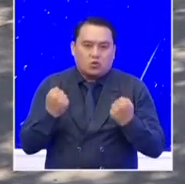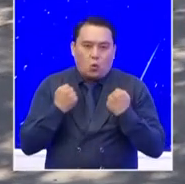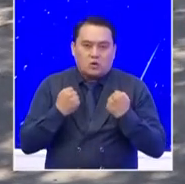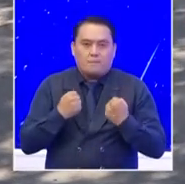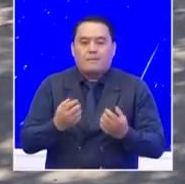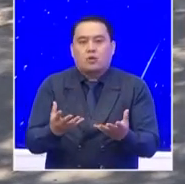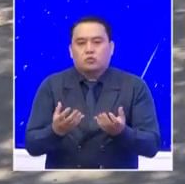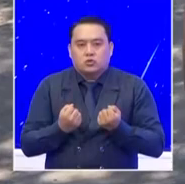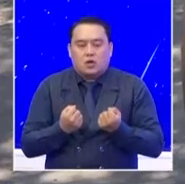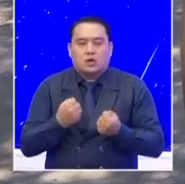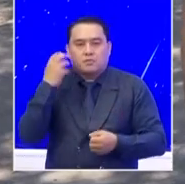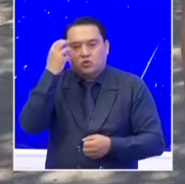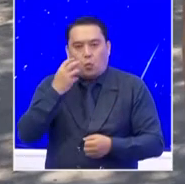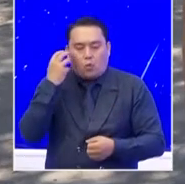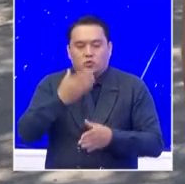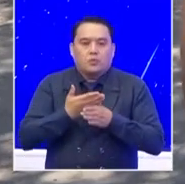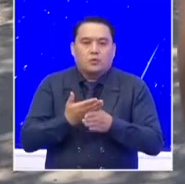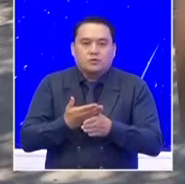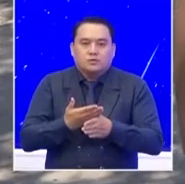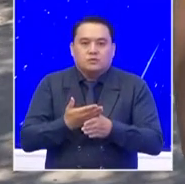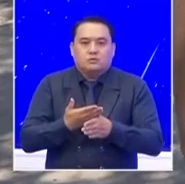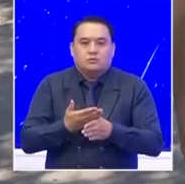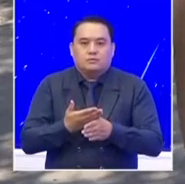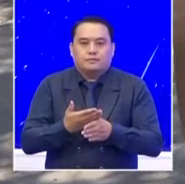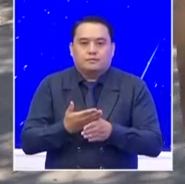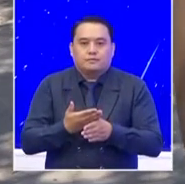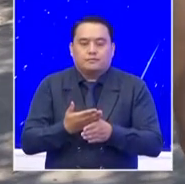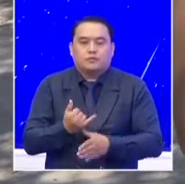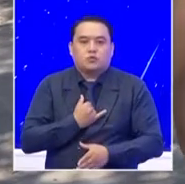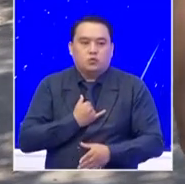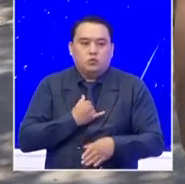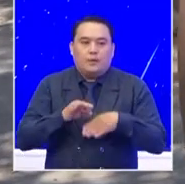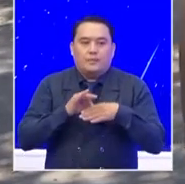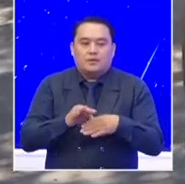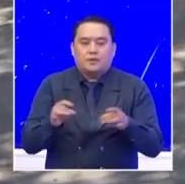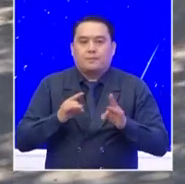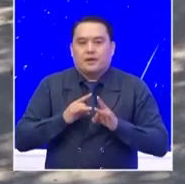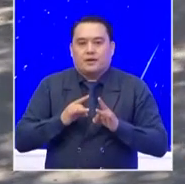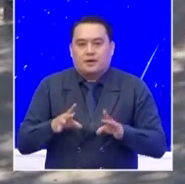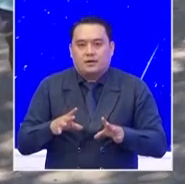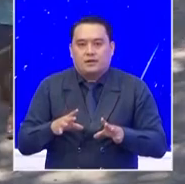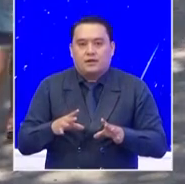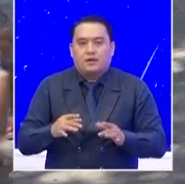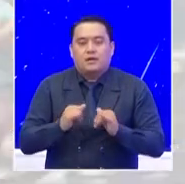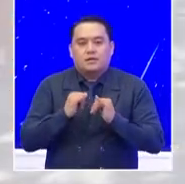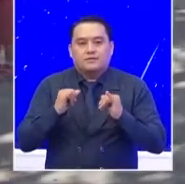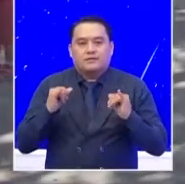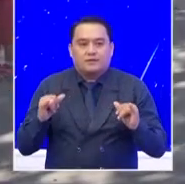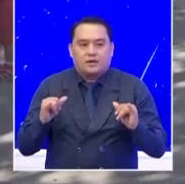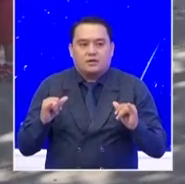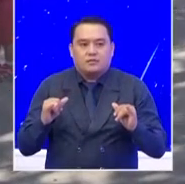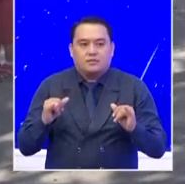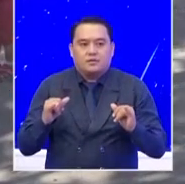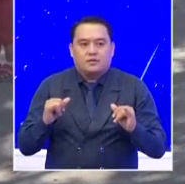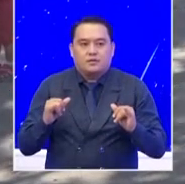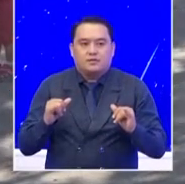также получаем и психологическую помощь. У нас очень часто проходят там концерты, ребенок развивается. Мы никак